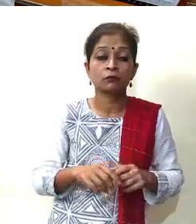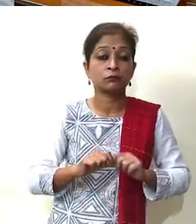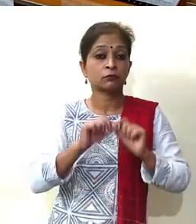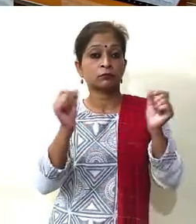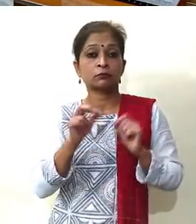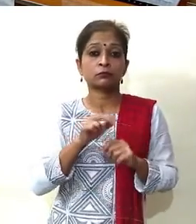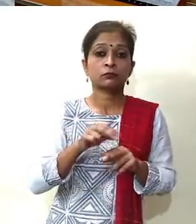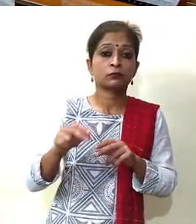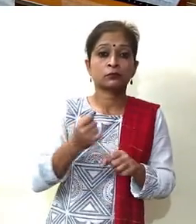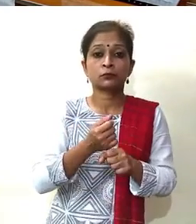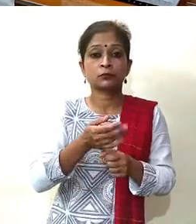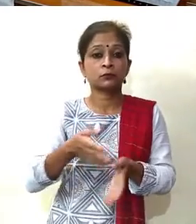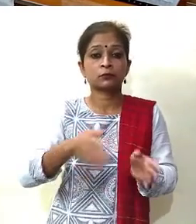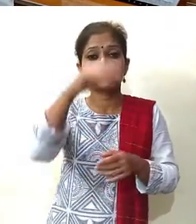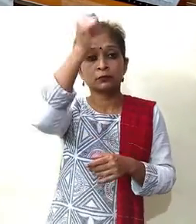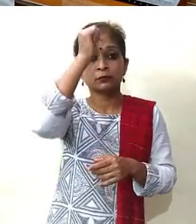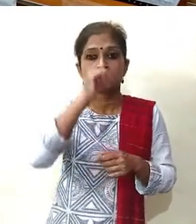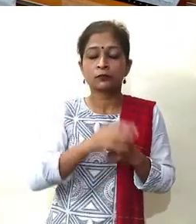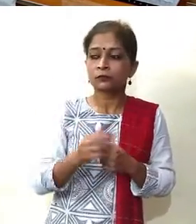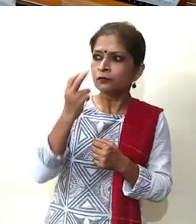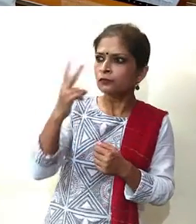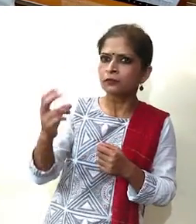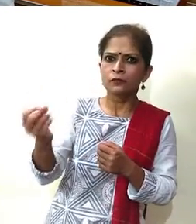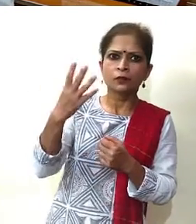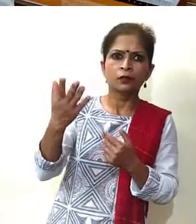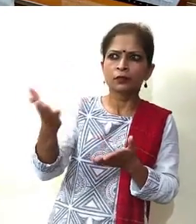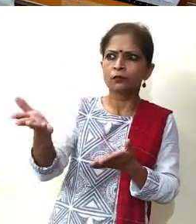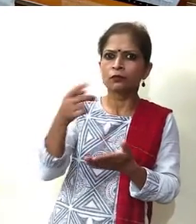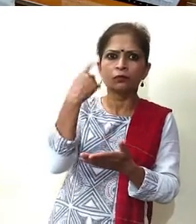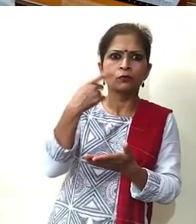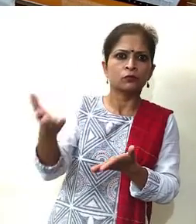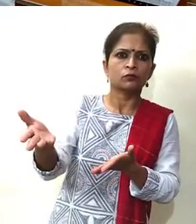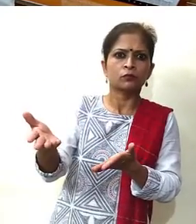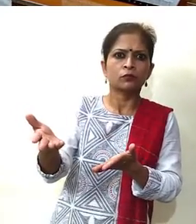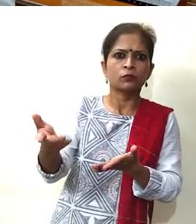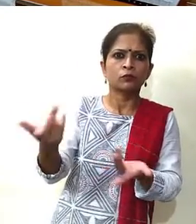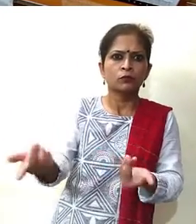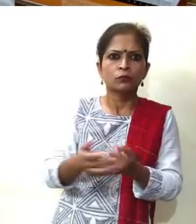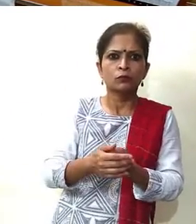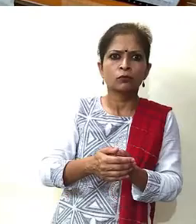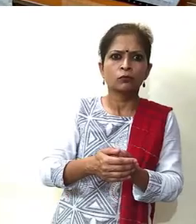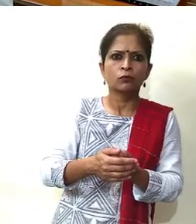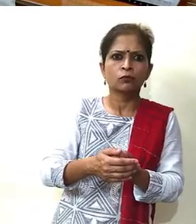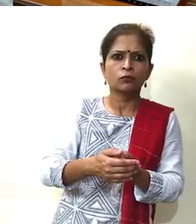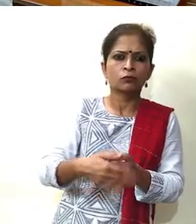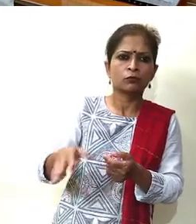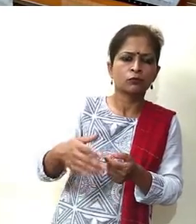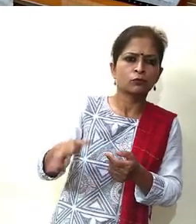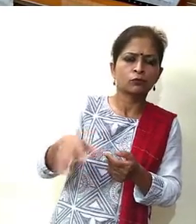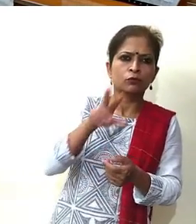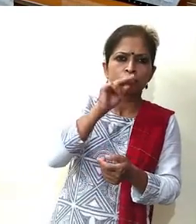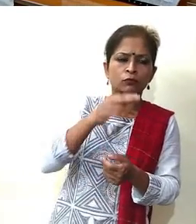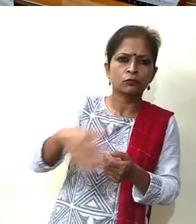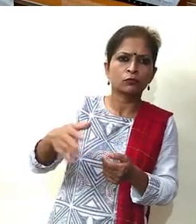में आ रहे हैं गंगा स्नान कर। शिष्य देखते हैं कि अरे ये सामने कौन आ गया, बोलते उद्धरा उद्धरा, बगलो बगलो